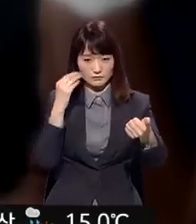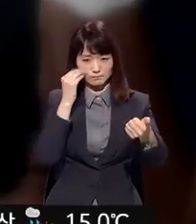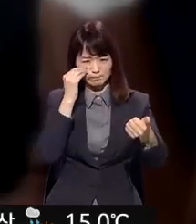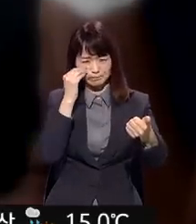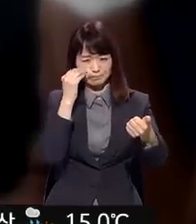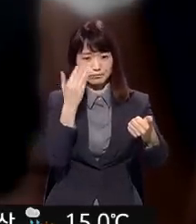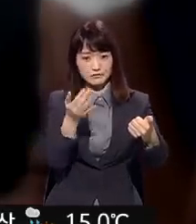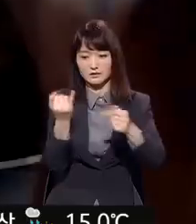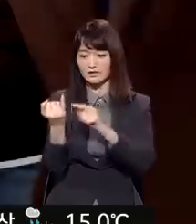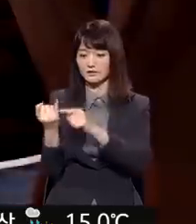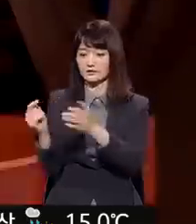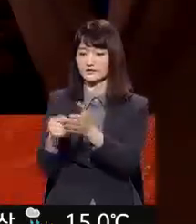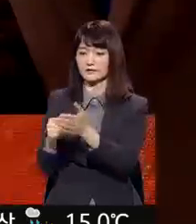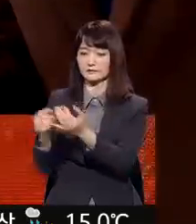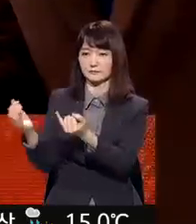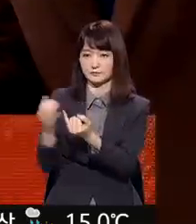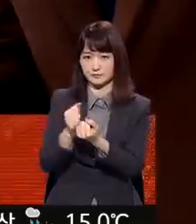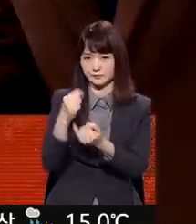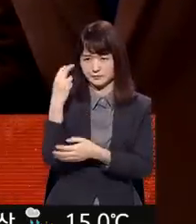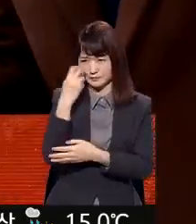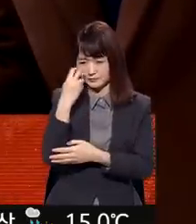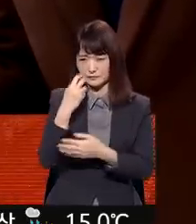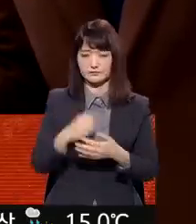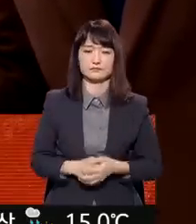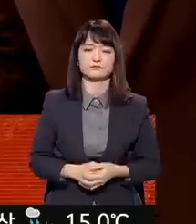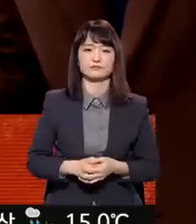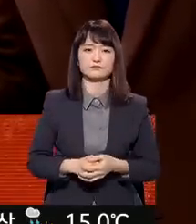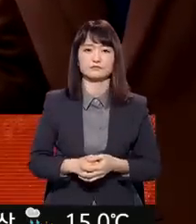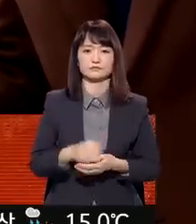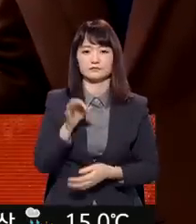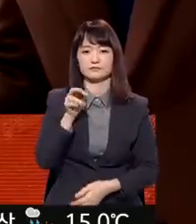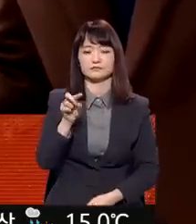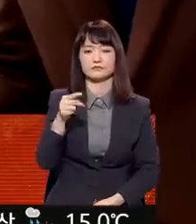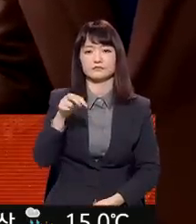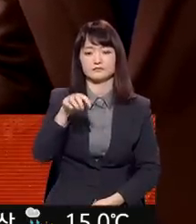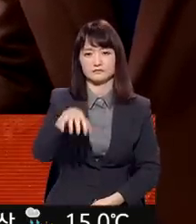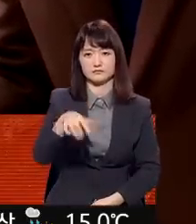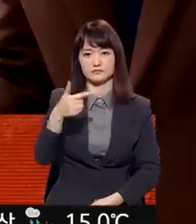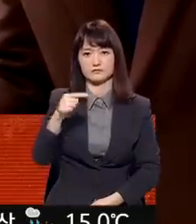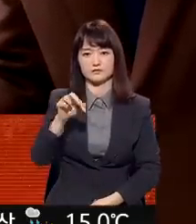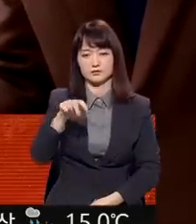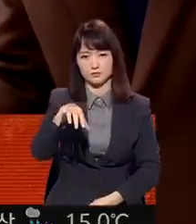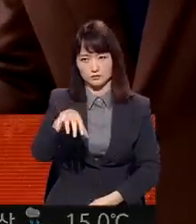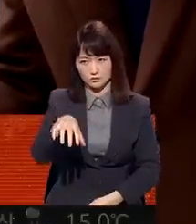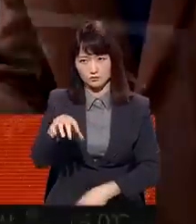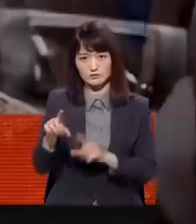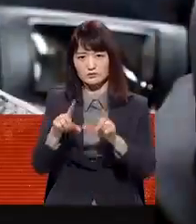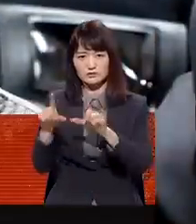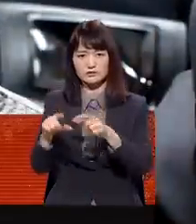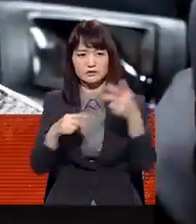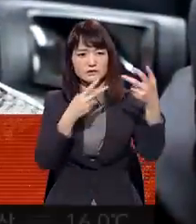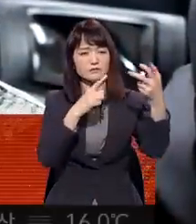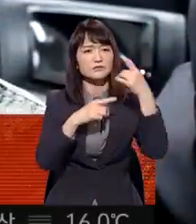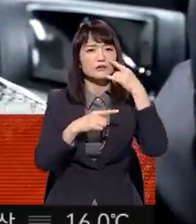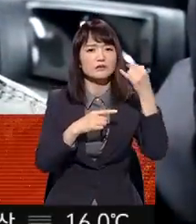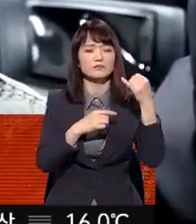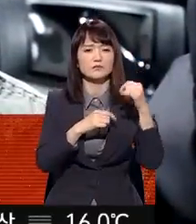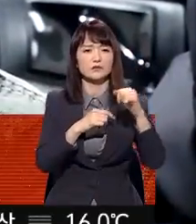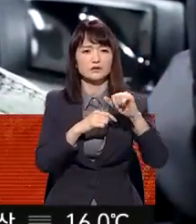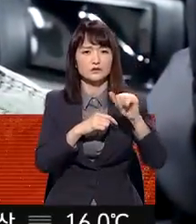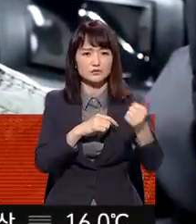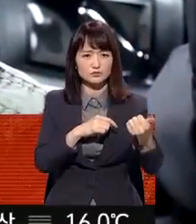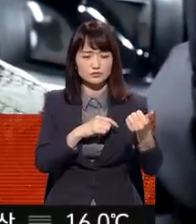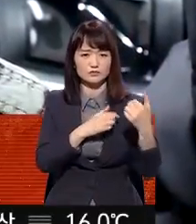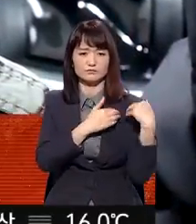중인데요. 이 여성은 남동구 간석동의 한 빌라에 살고 있습니다. 70대 어머니의 시신을 방치한 혐의를 받는 건데 이 붙잡힌 여성이